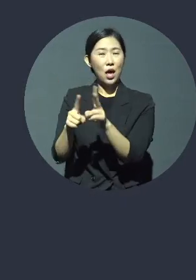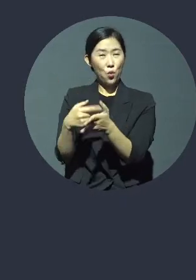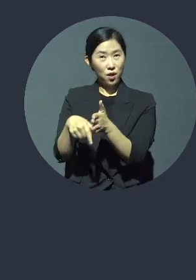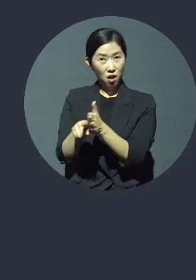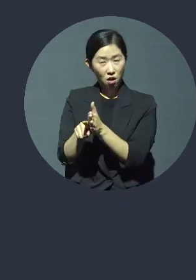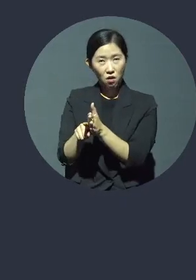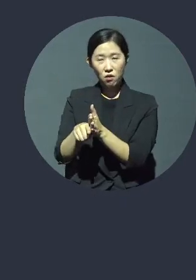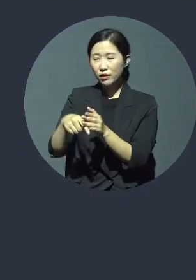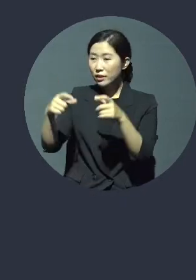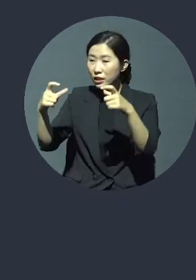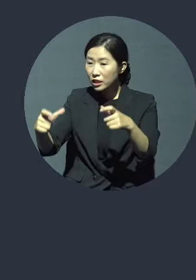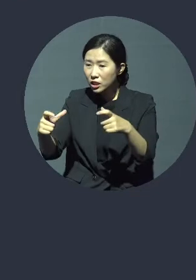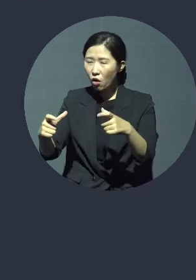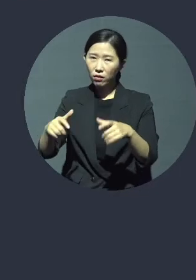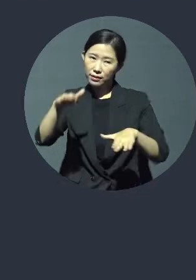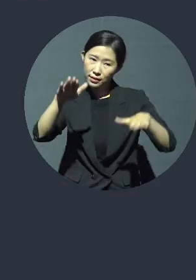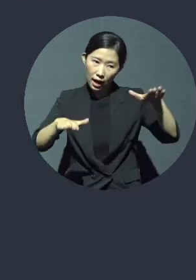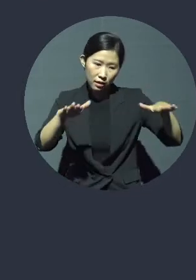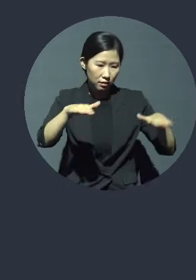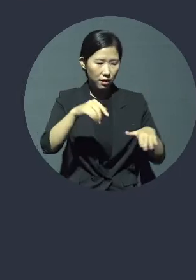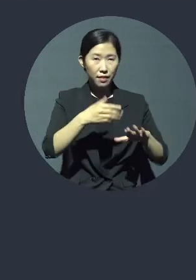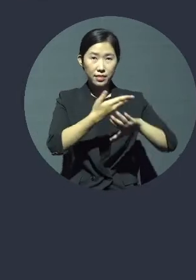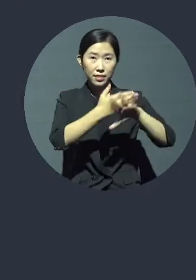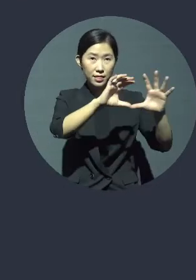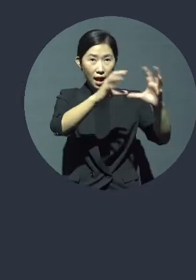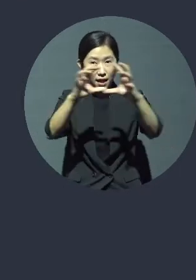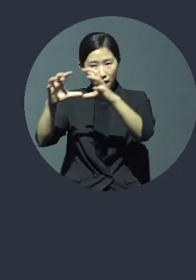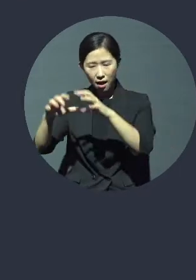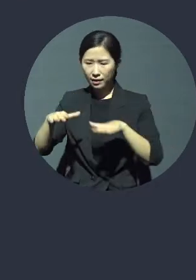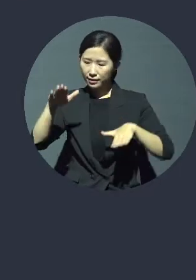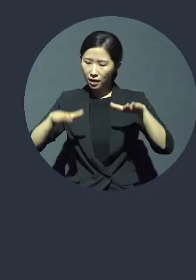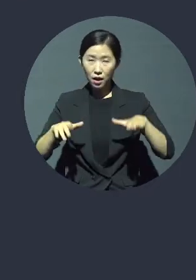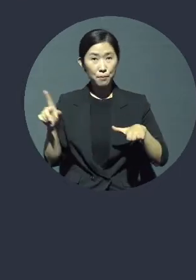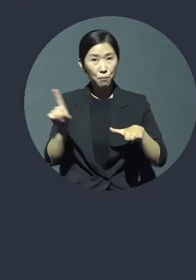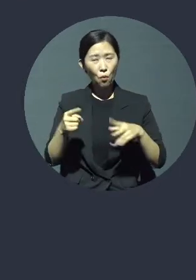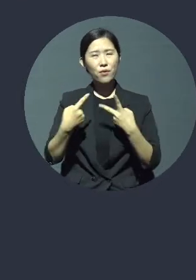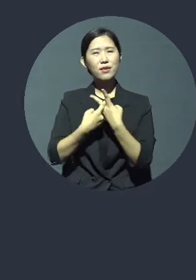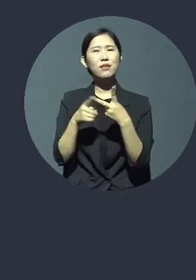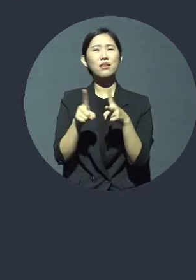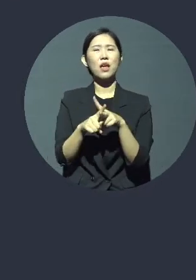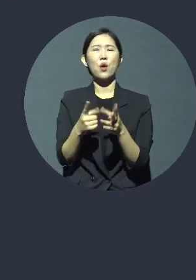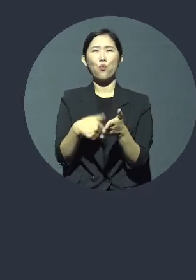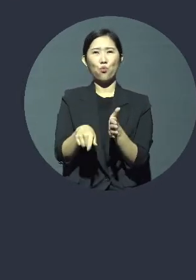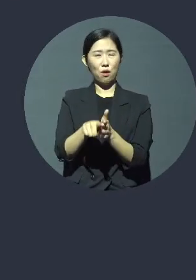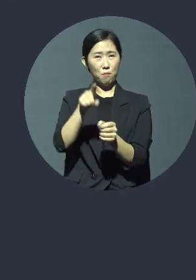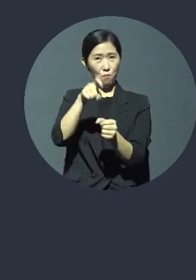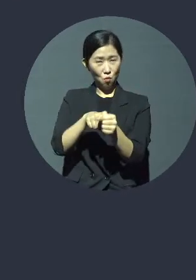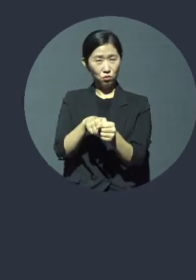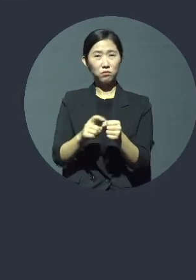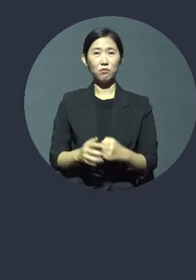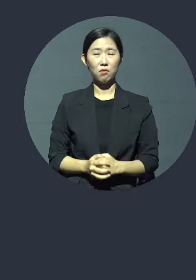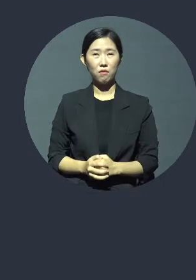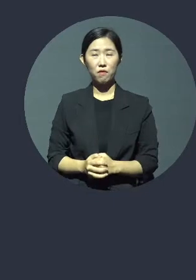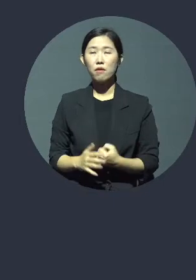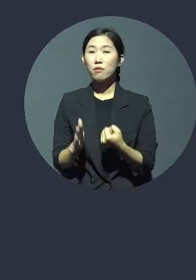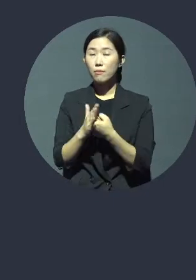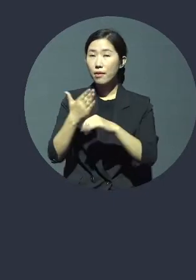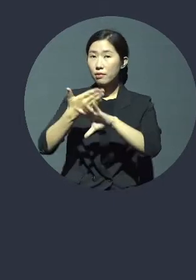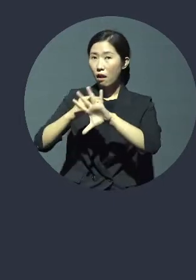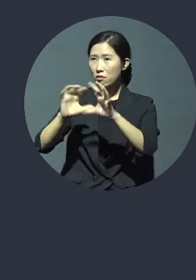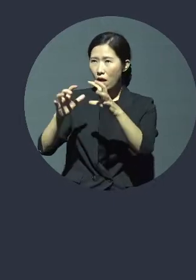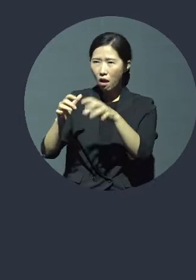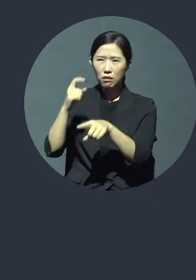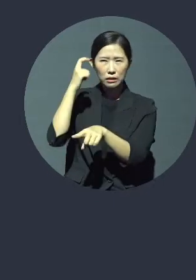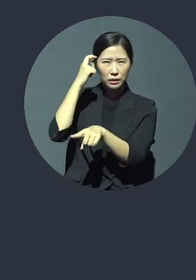강한 차이를 보이는 것은 무엇인지를 잘 이해하기 위해서입니다. 즉, 선입견 없이 각고 다름을 이해하는